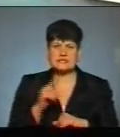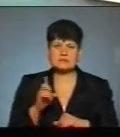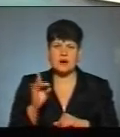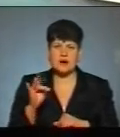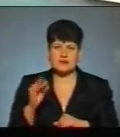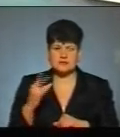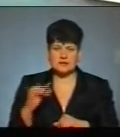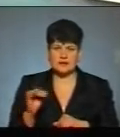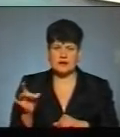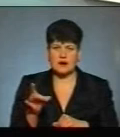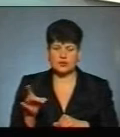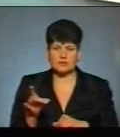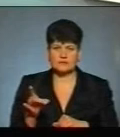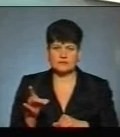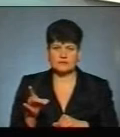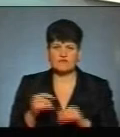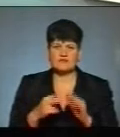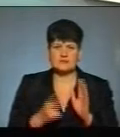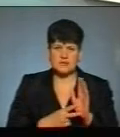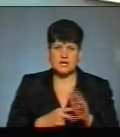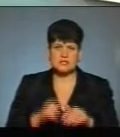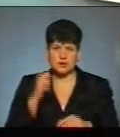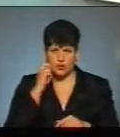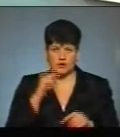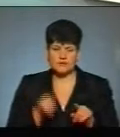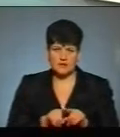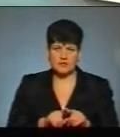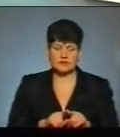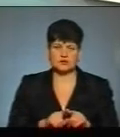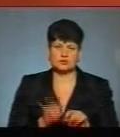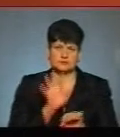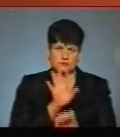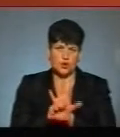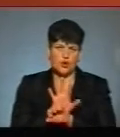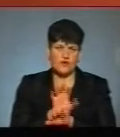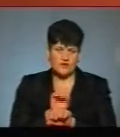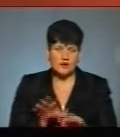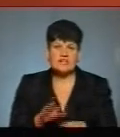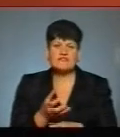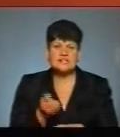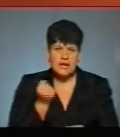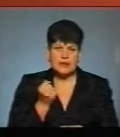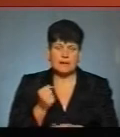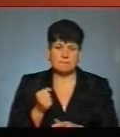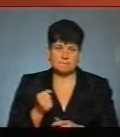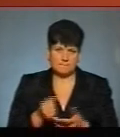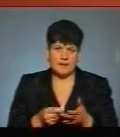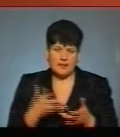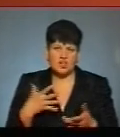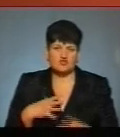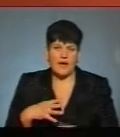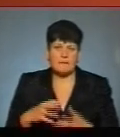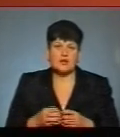району, з 17 років, також з підозрою на COVID-19. Їй побрали біоматеріал і очікуємо